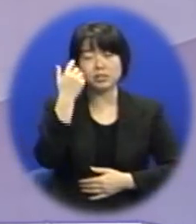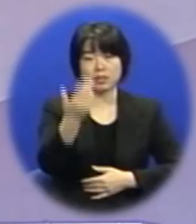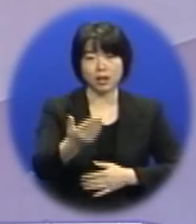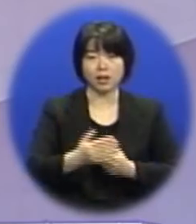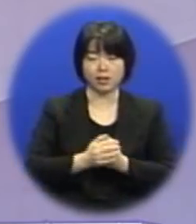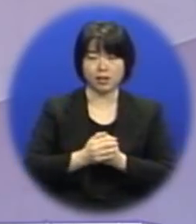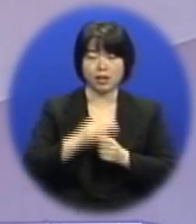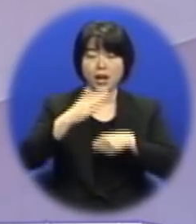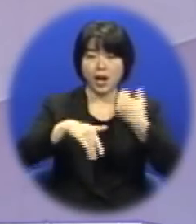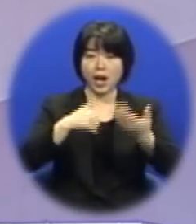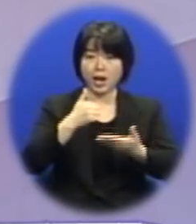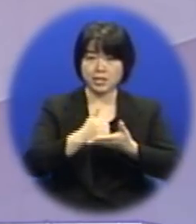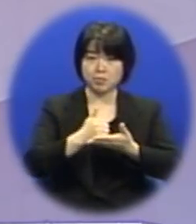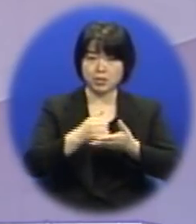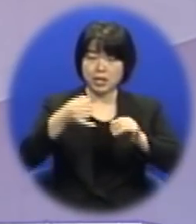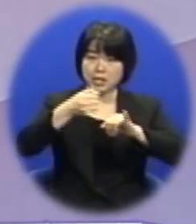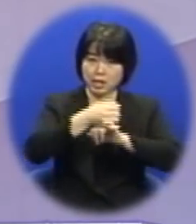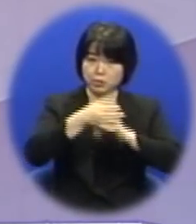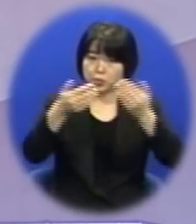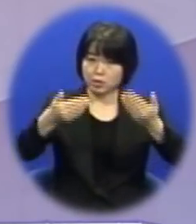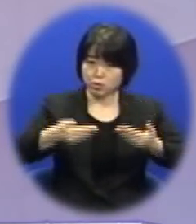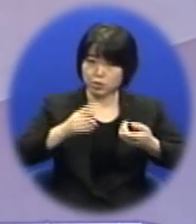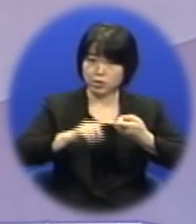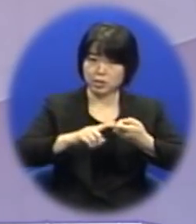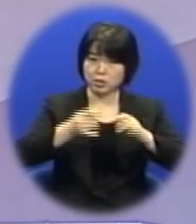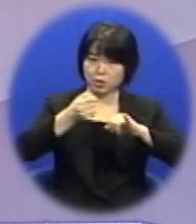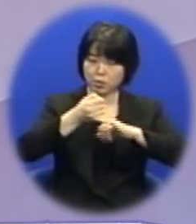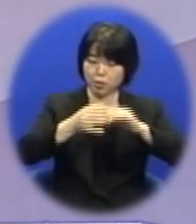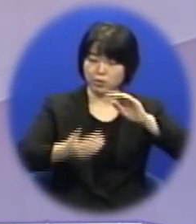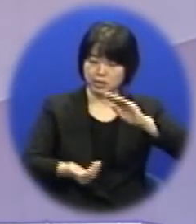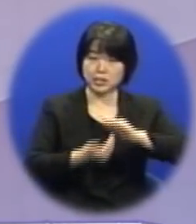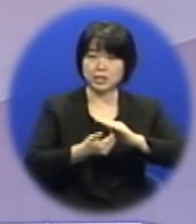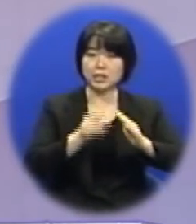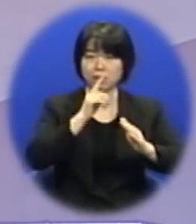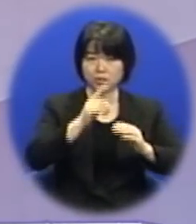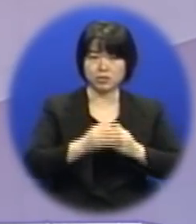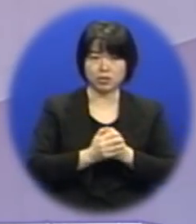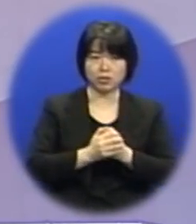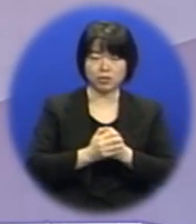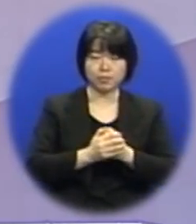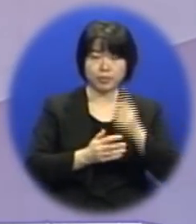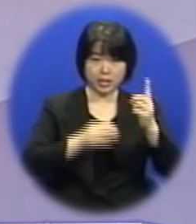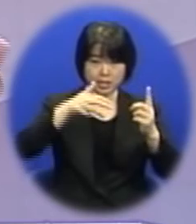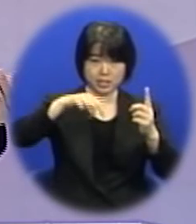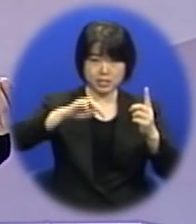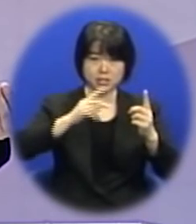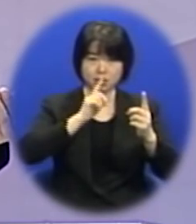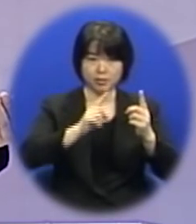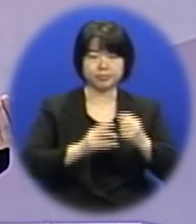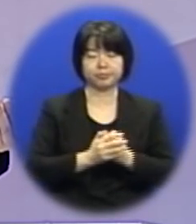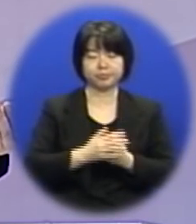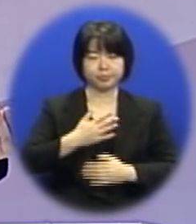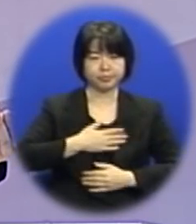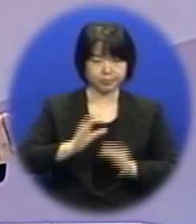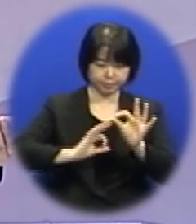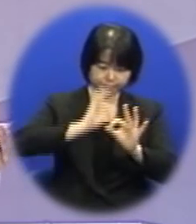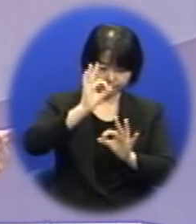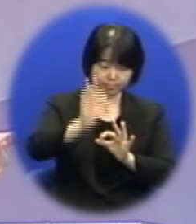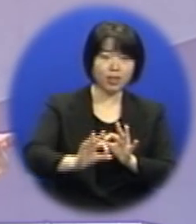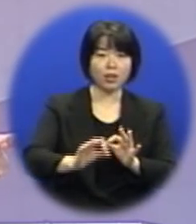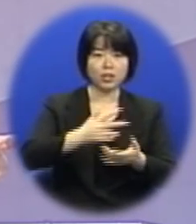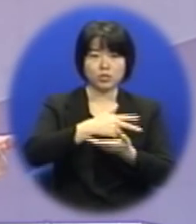것을 반드시 지킨다는 뜻입니다. 1절 말씀을 한번 보실까요? 내가 영원히 주님의